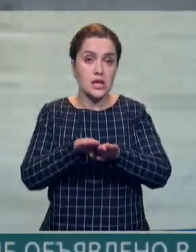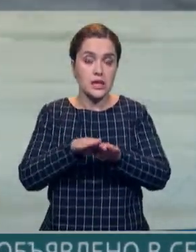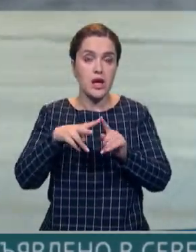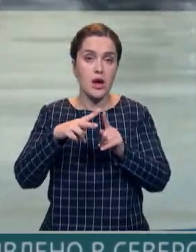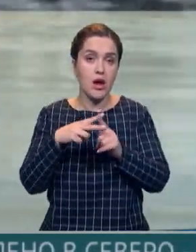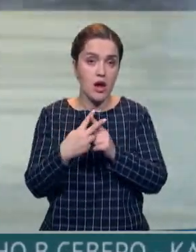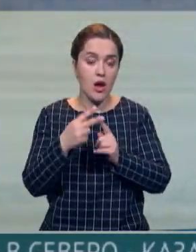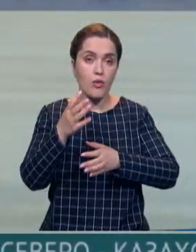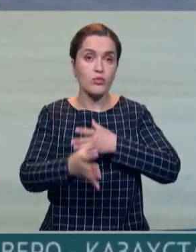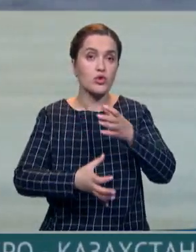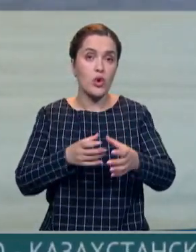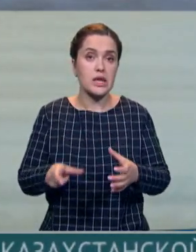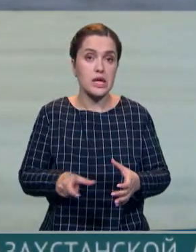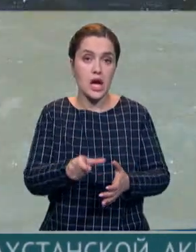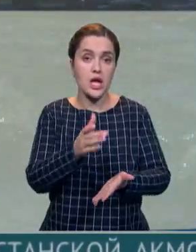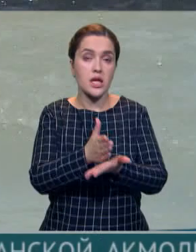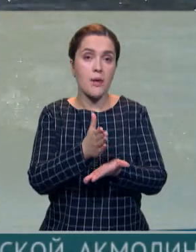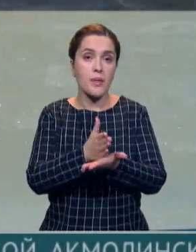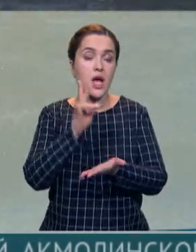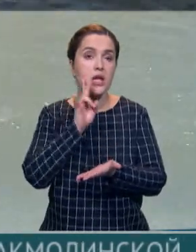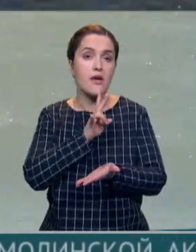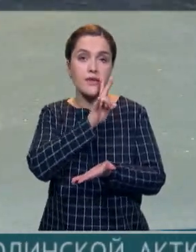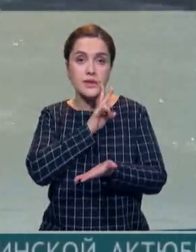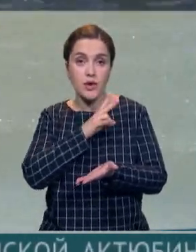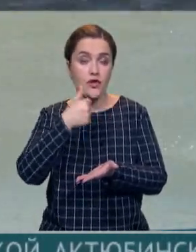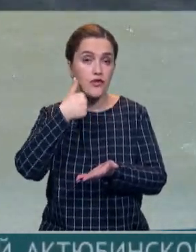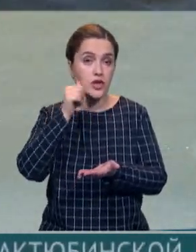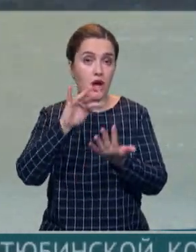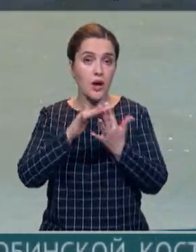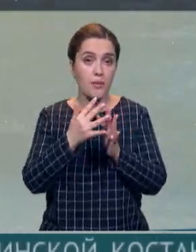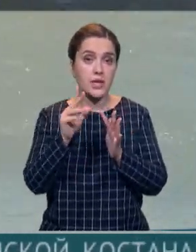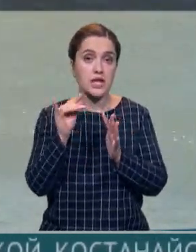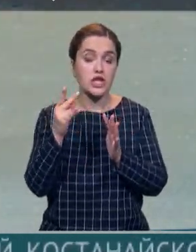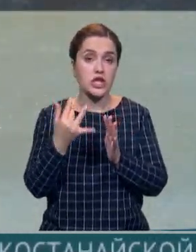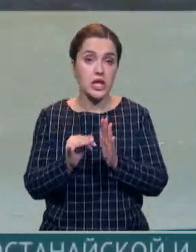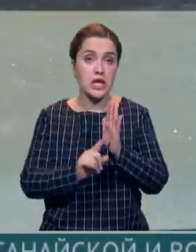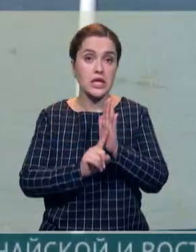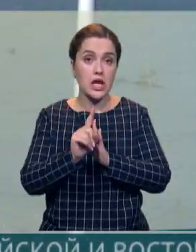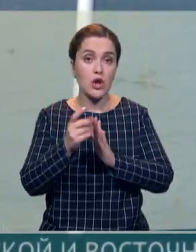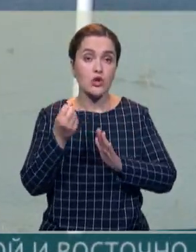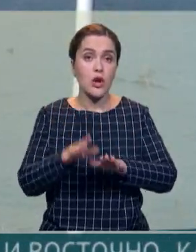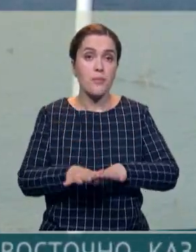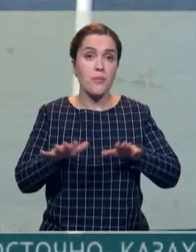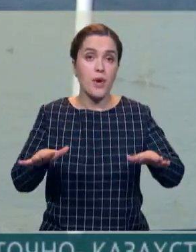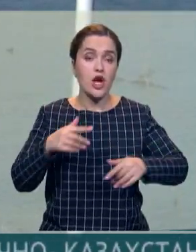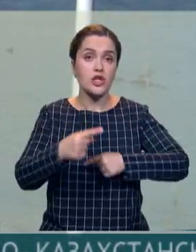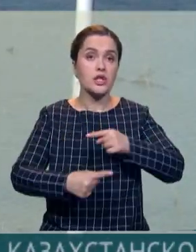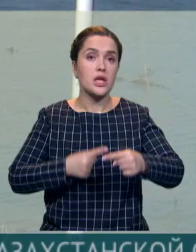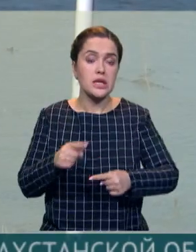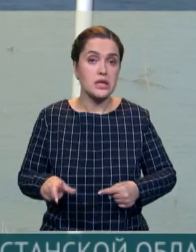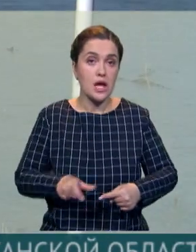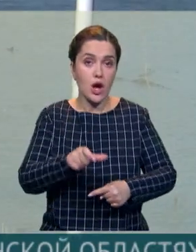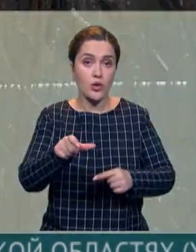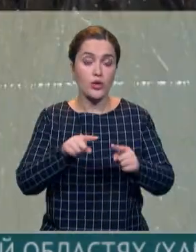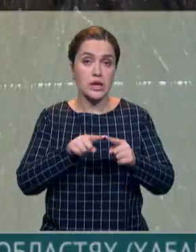часть международной трассы в направлении Новосибирска. Вчера у поселка Заречного начался еще один перелив через дорогу. Длина